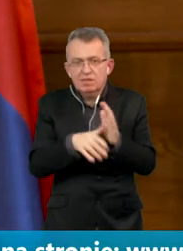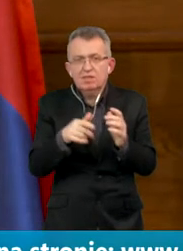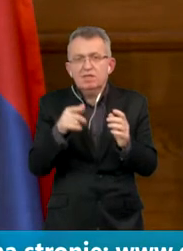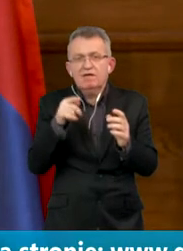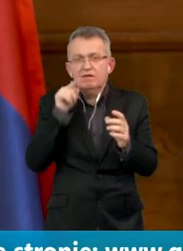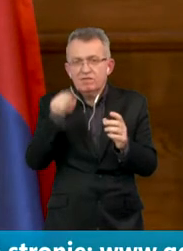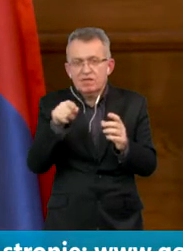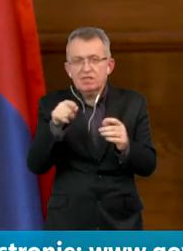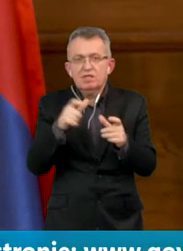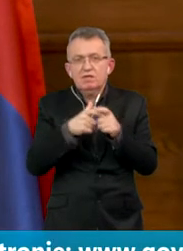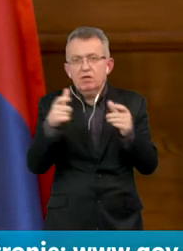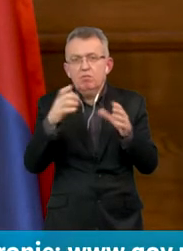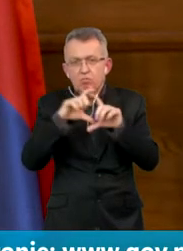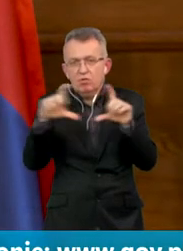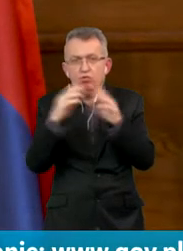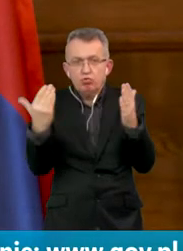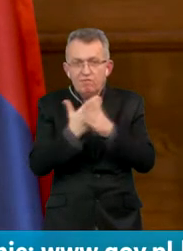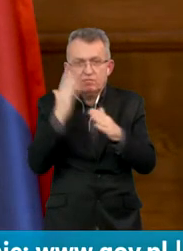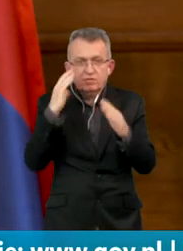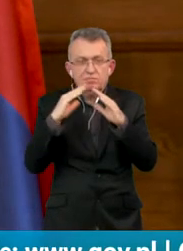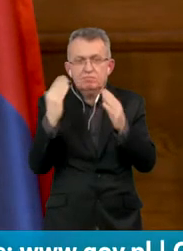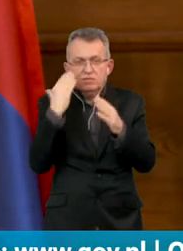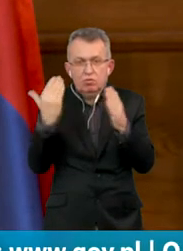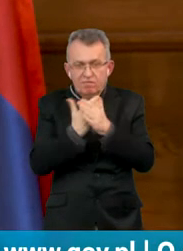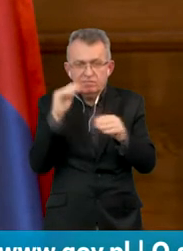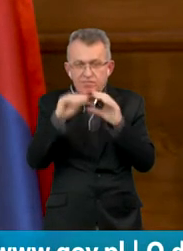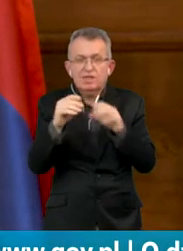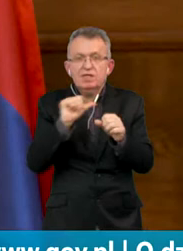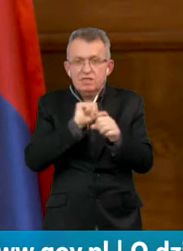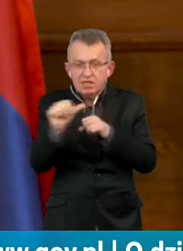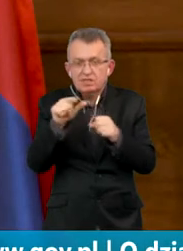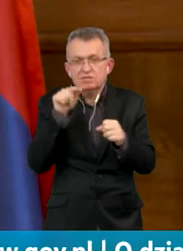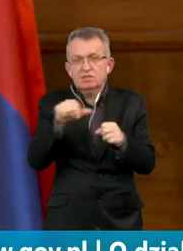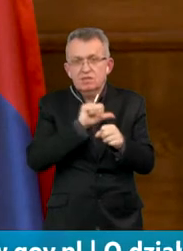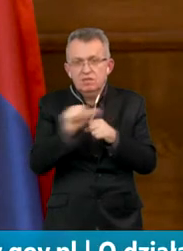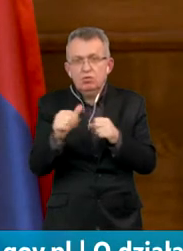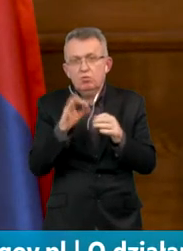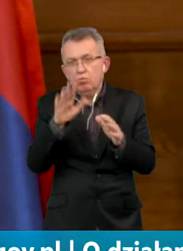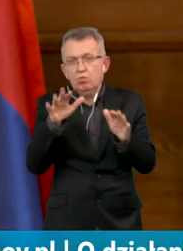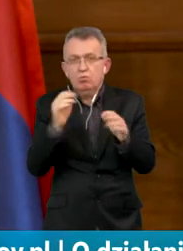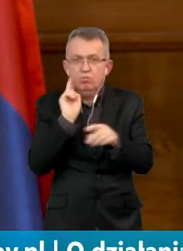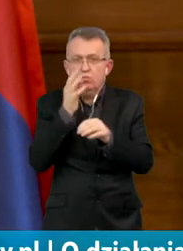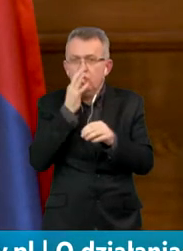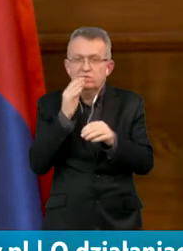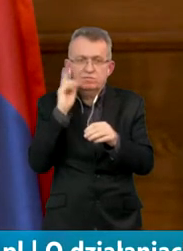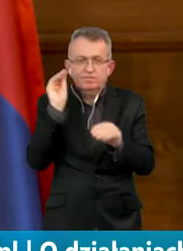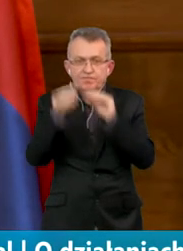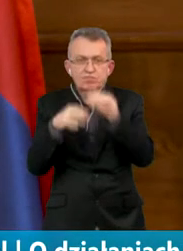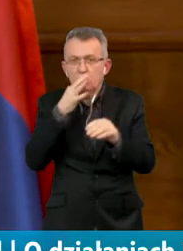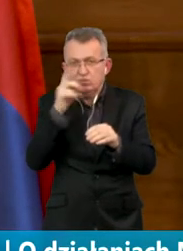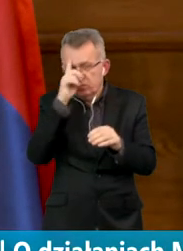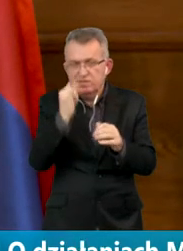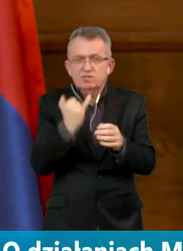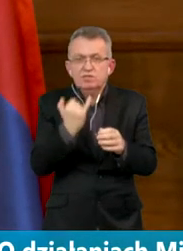tych kompleksach budynków nowych, które są dawane do użytkowania, gdzie pojawiają się szczególnie młodzi ludzie, a więc pojawiają się też